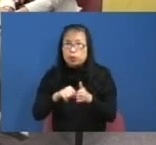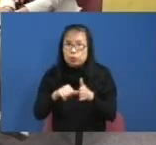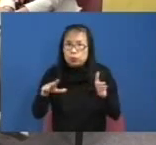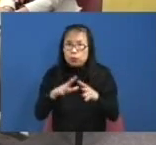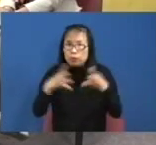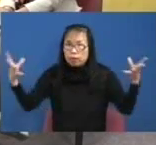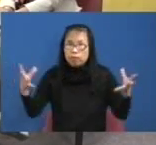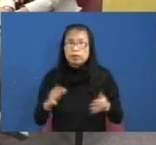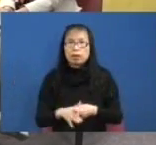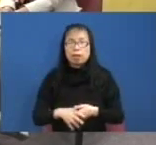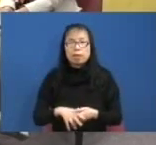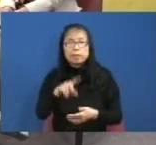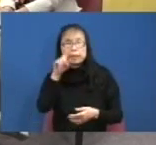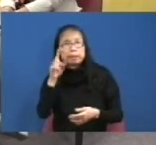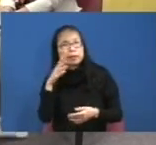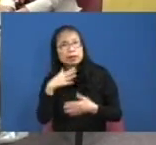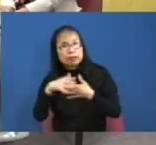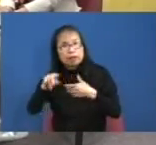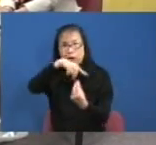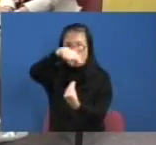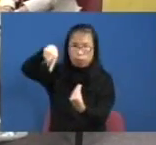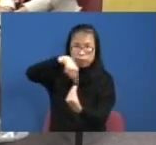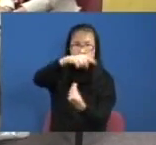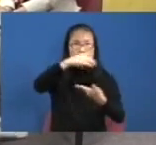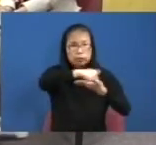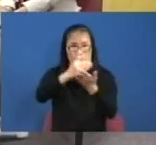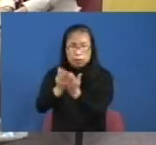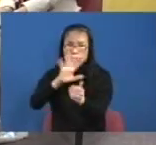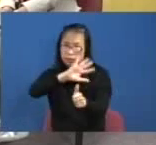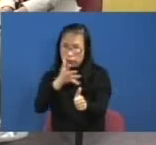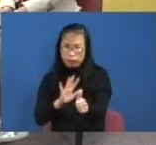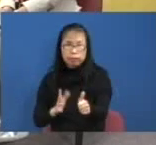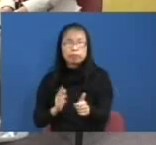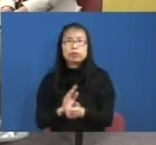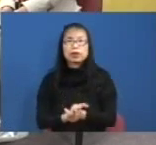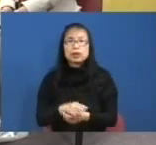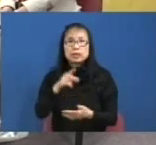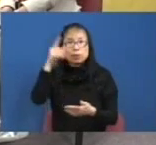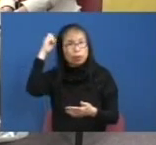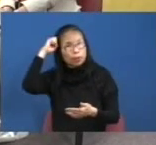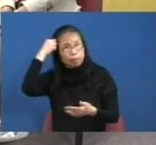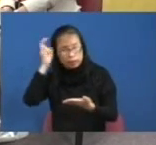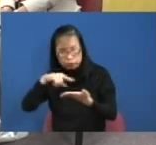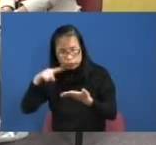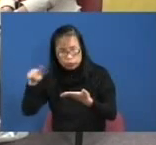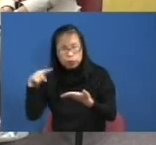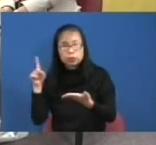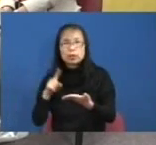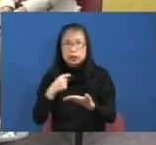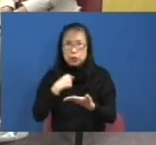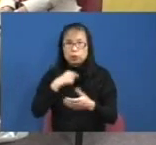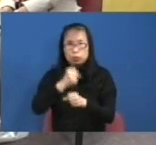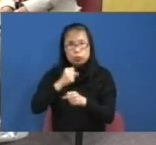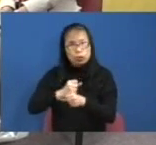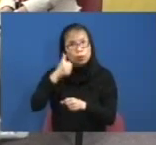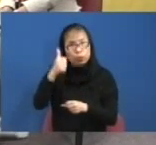或者其他嘅環境啊等等嘅影響咧？咁呢個評估性咧，咁其實亦都係要做足